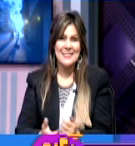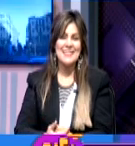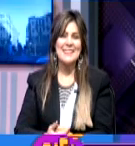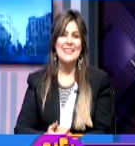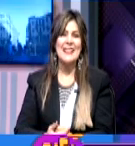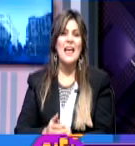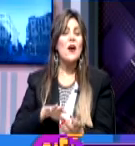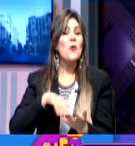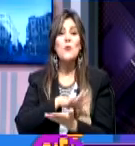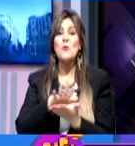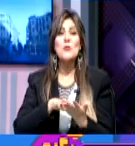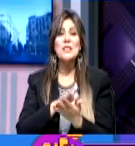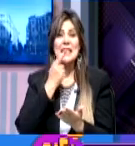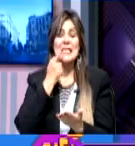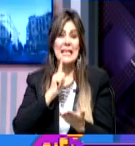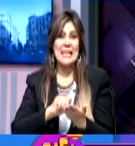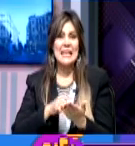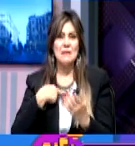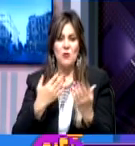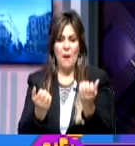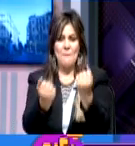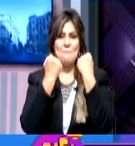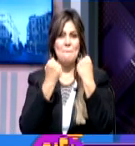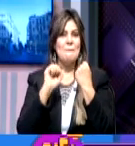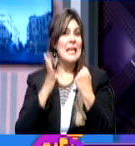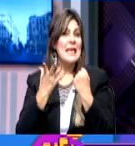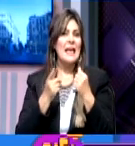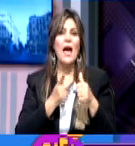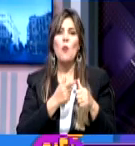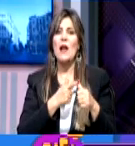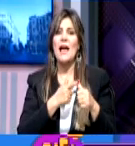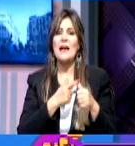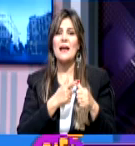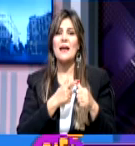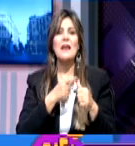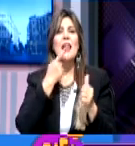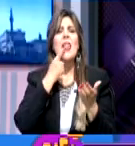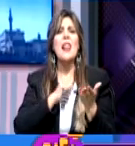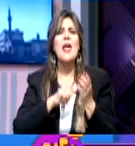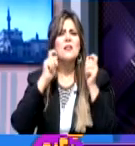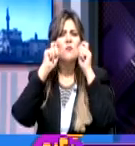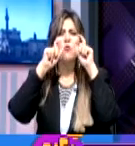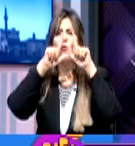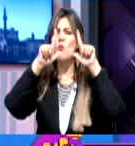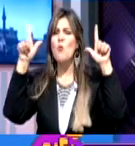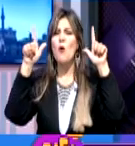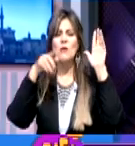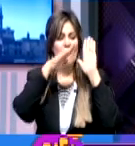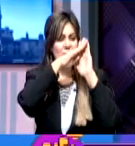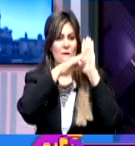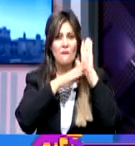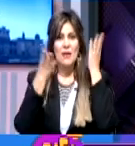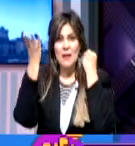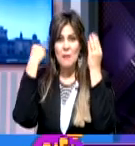يجب التصدي لها هي أولا وجود قاعدة بيانات واضحة ومحددة